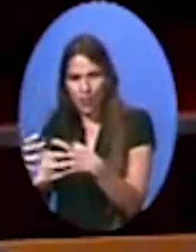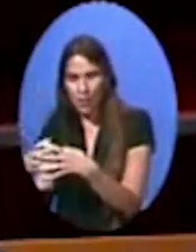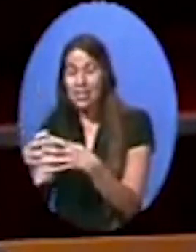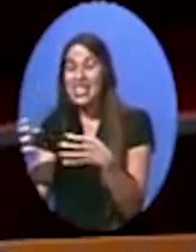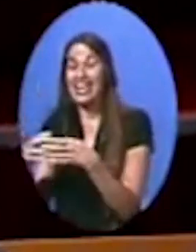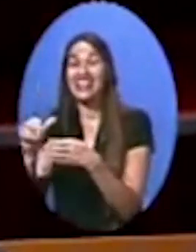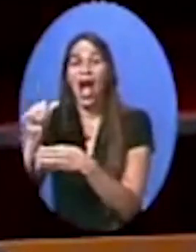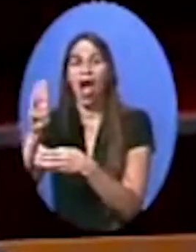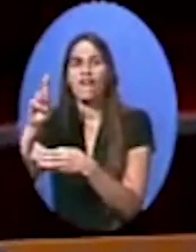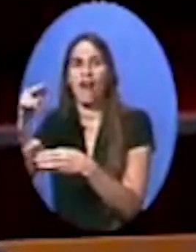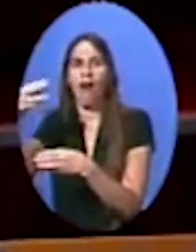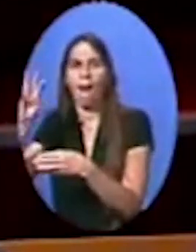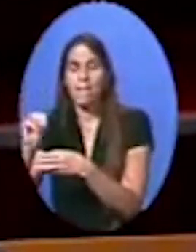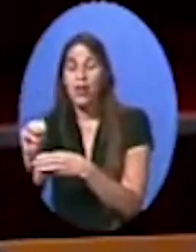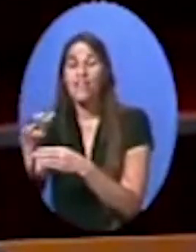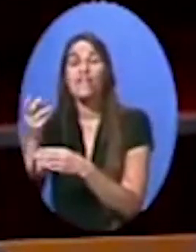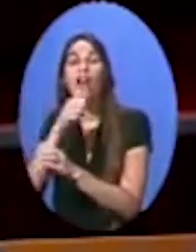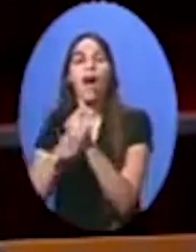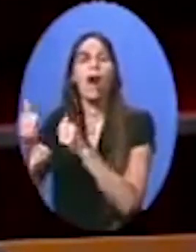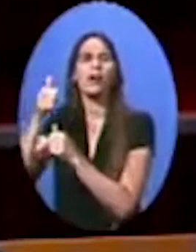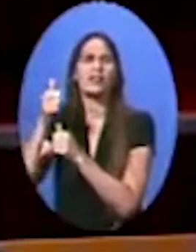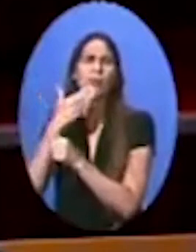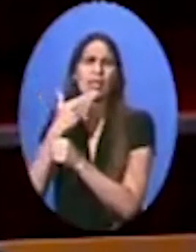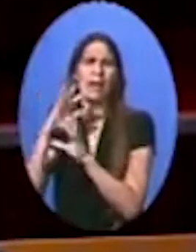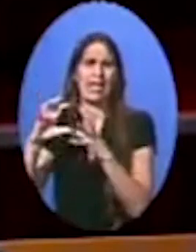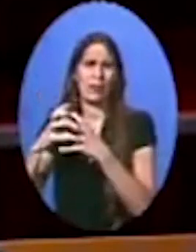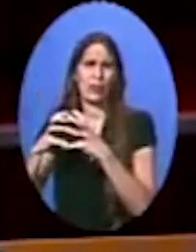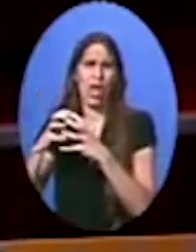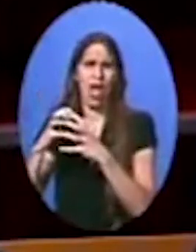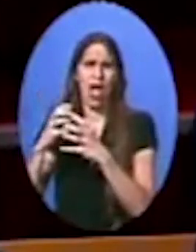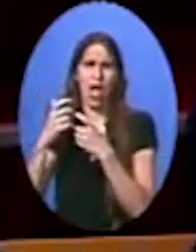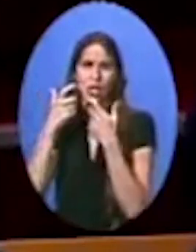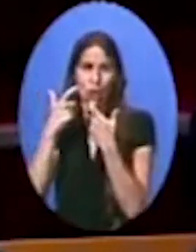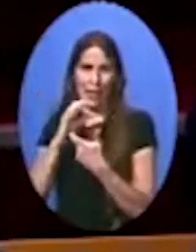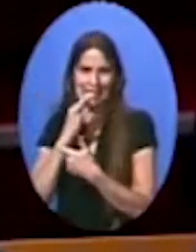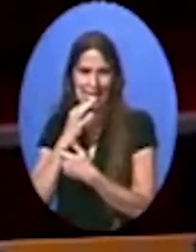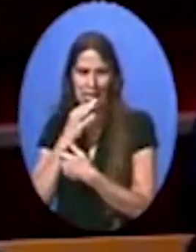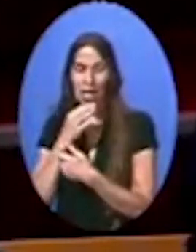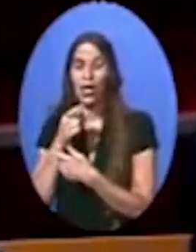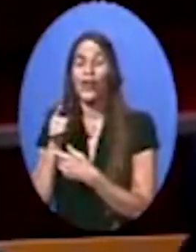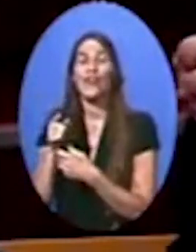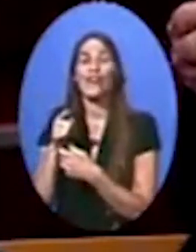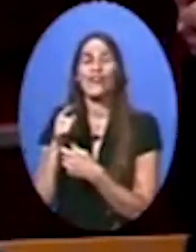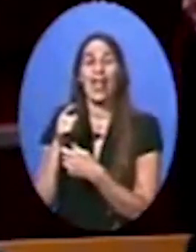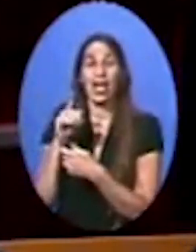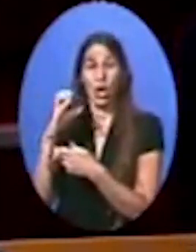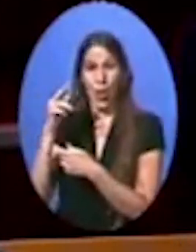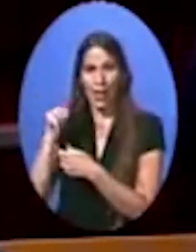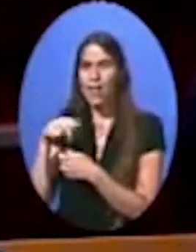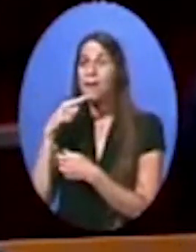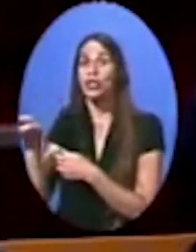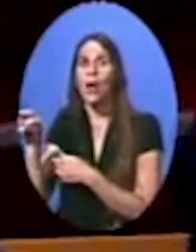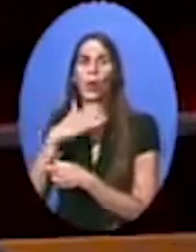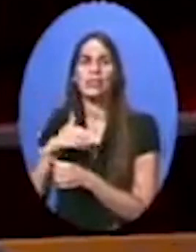ובראש יחידת אברהם עמד יהודי אחד מקיבוץ של השומר הצעיר, כהן. והכהן הזה דיווח שהם רוצים